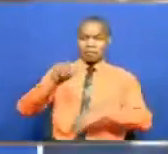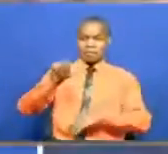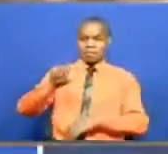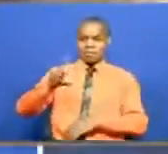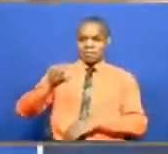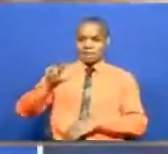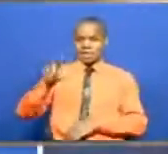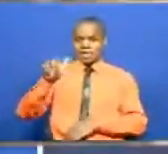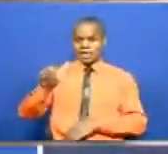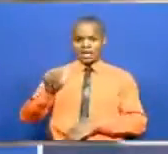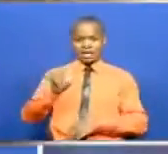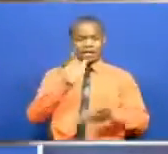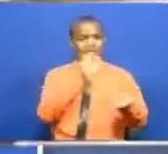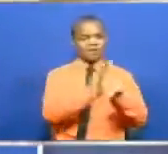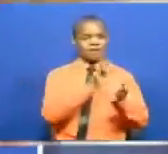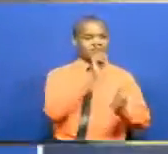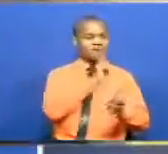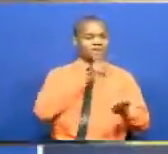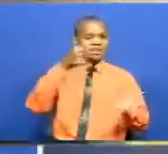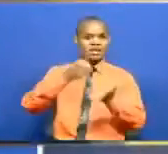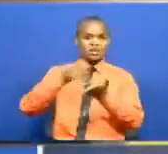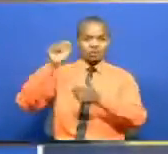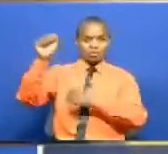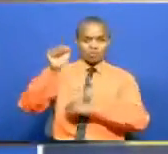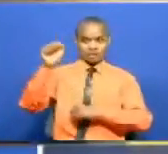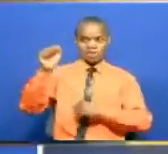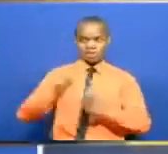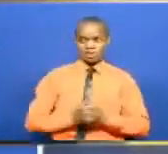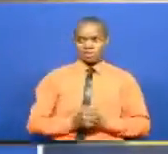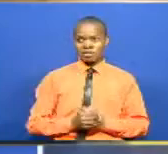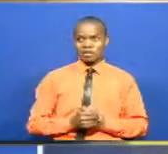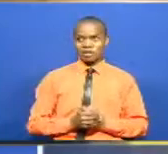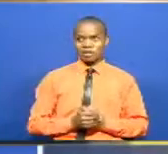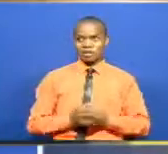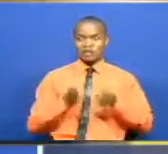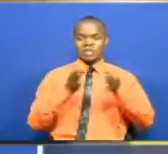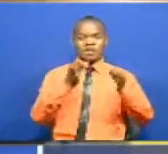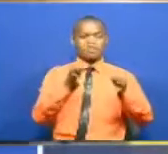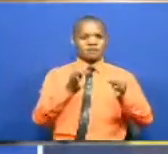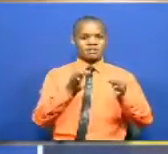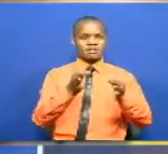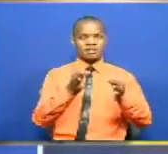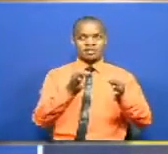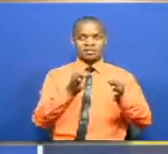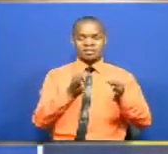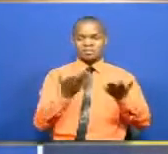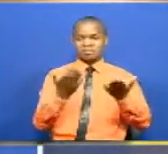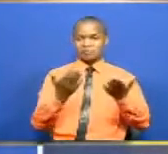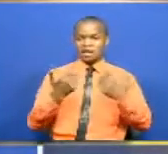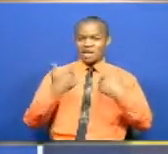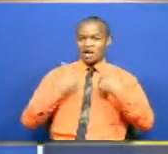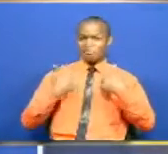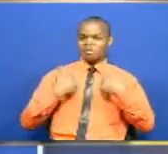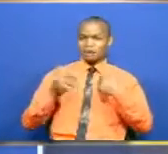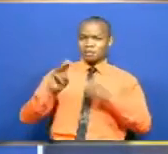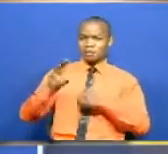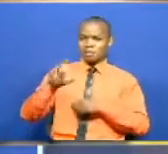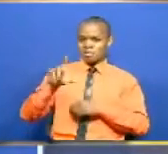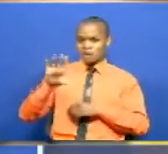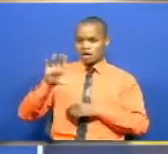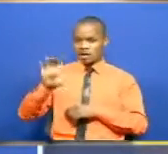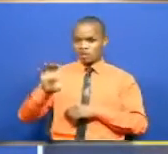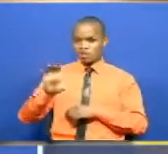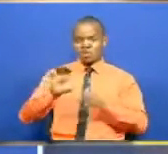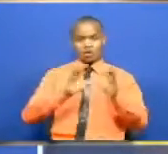kitendo kilichochochewa kisiasa. Of course there is malice, and if there was no malice, nothing would have been easier than to arraign